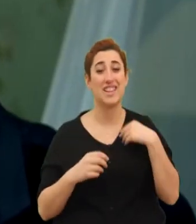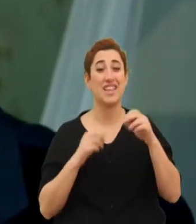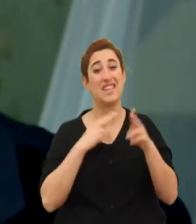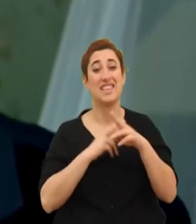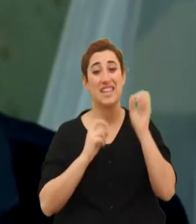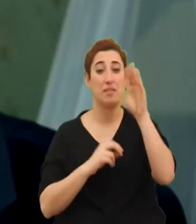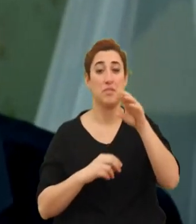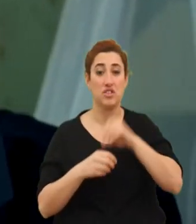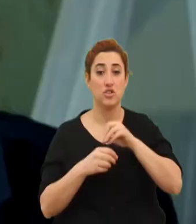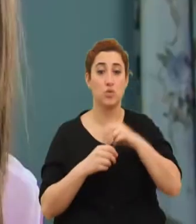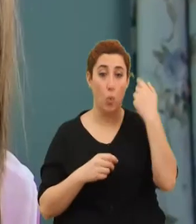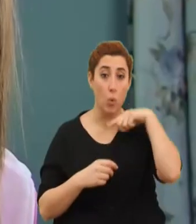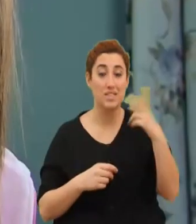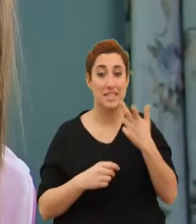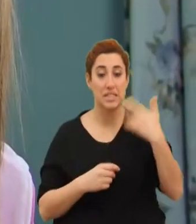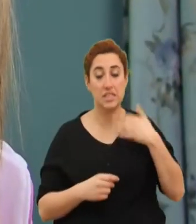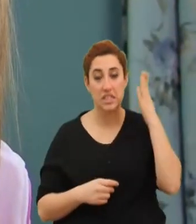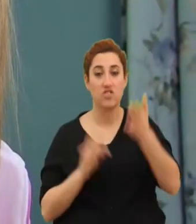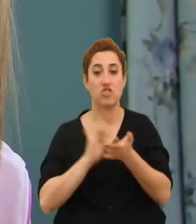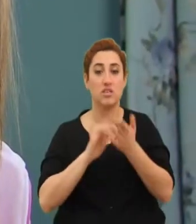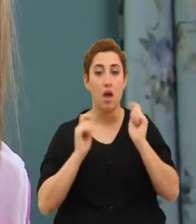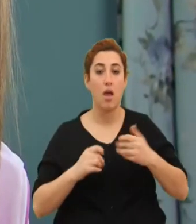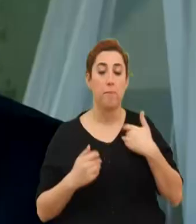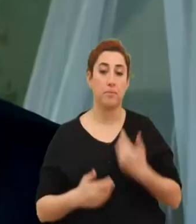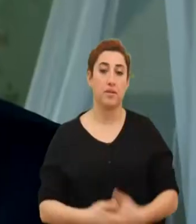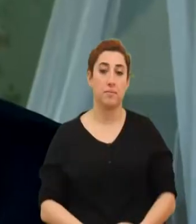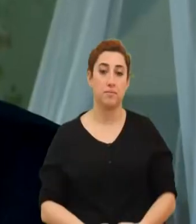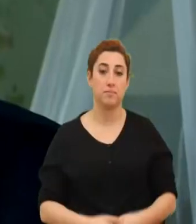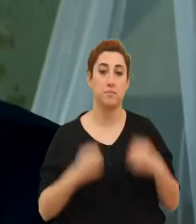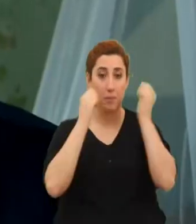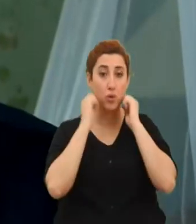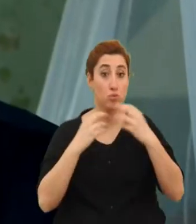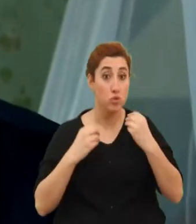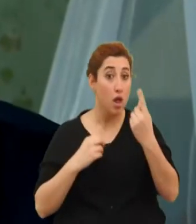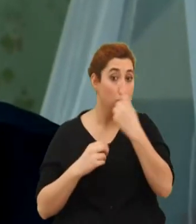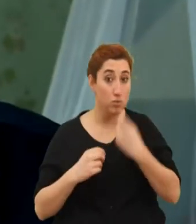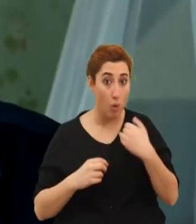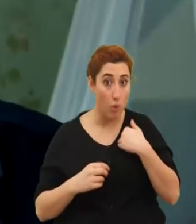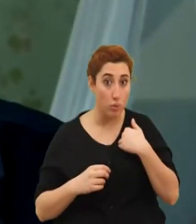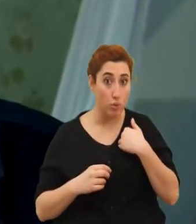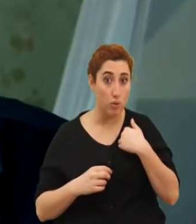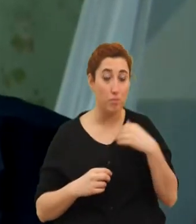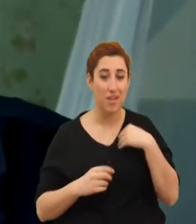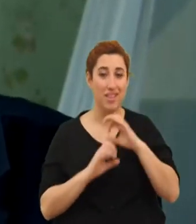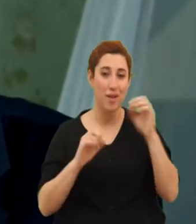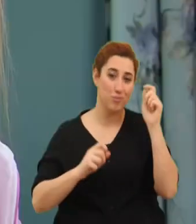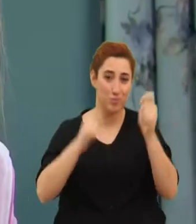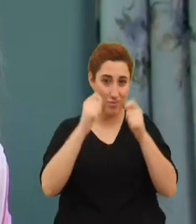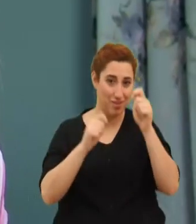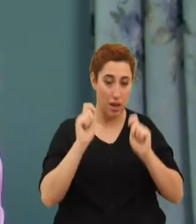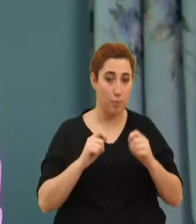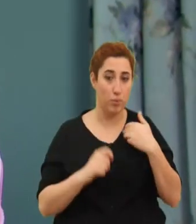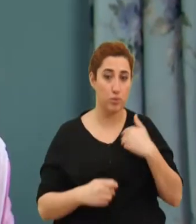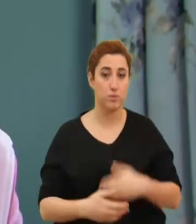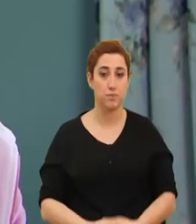etti yetiştirmem için. O yüzden hız yapıp ceza yedim. Peruğum düzgün mü diye sormuştu. Ben de tam